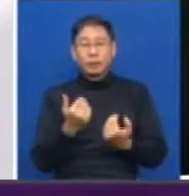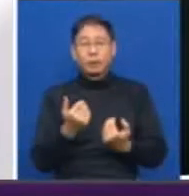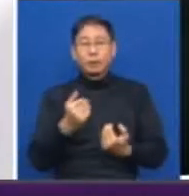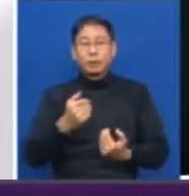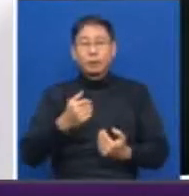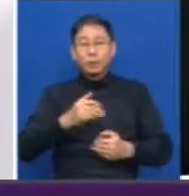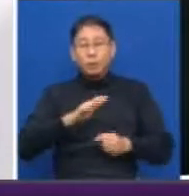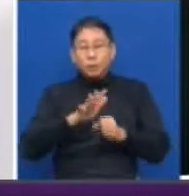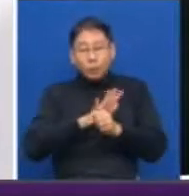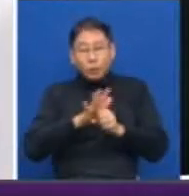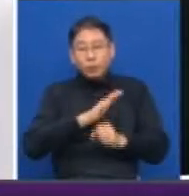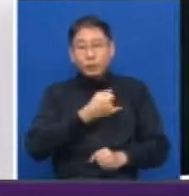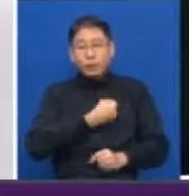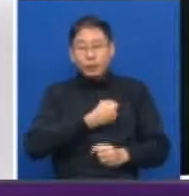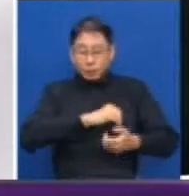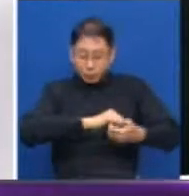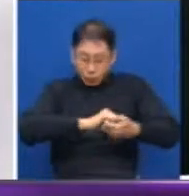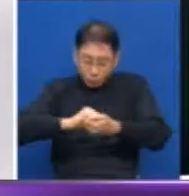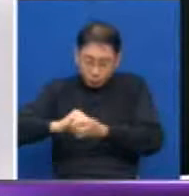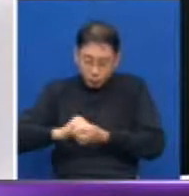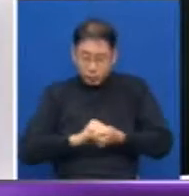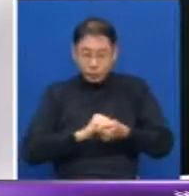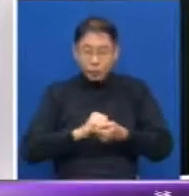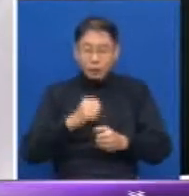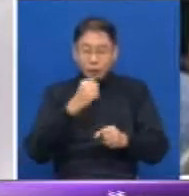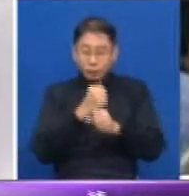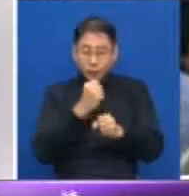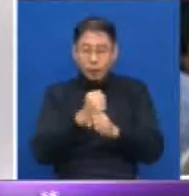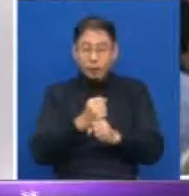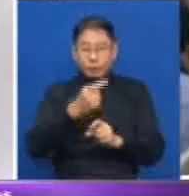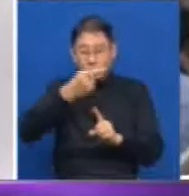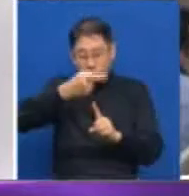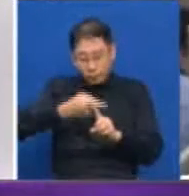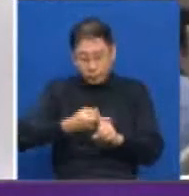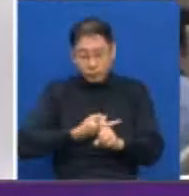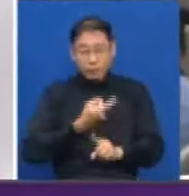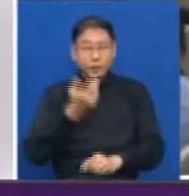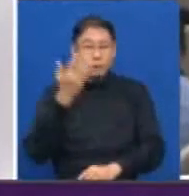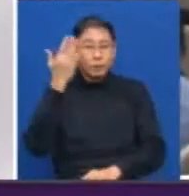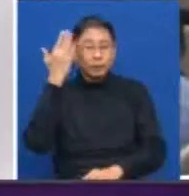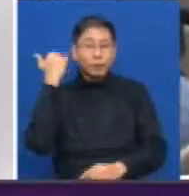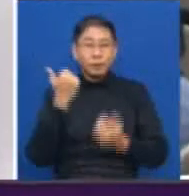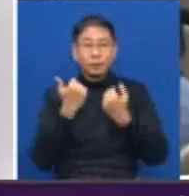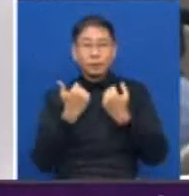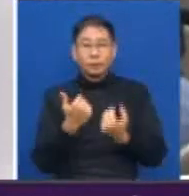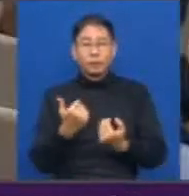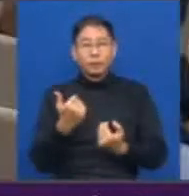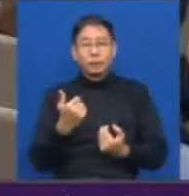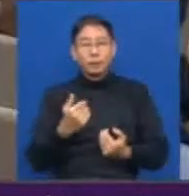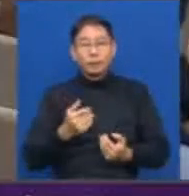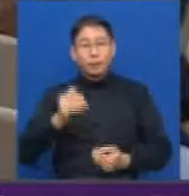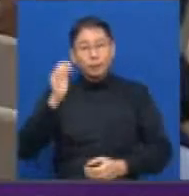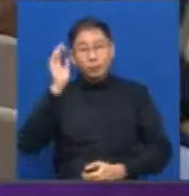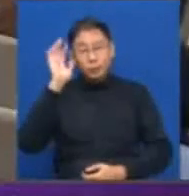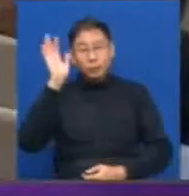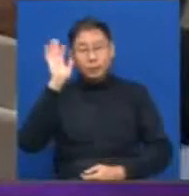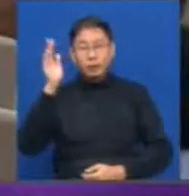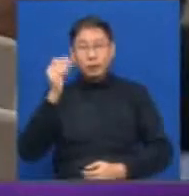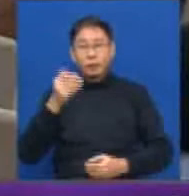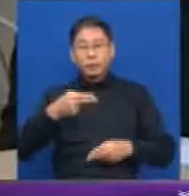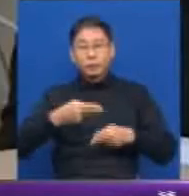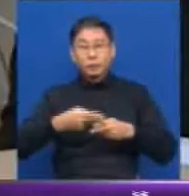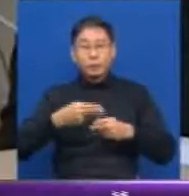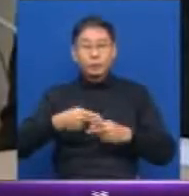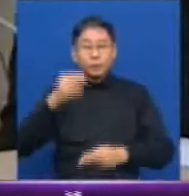พอใจในความร่วมมือร่วมใจในการทำงานตลอด 1เดือนที่ผ่านมาเรื่องนี้ค่ะเป็นการเปิดเผยจากร้อยเอ็ดนายแพทย์